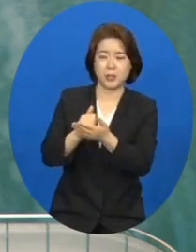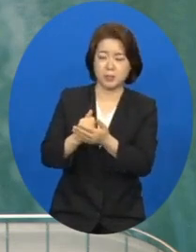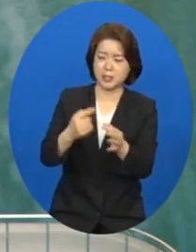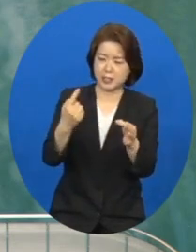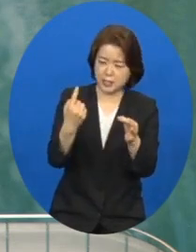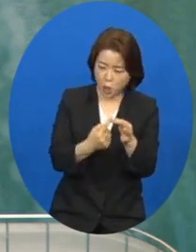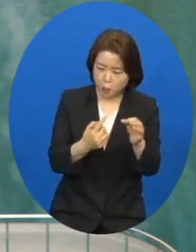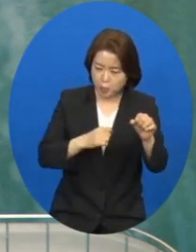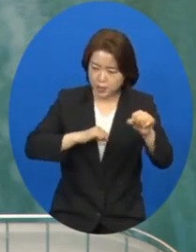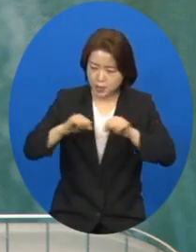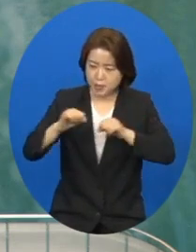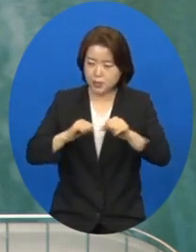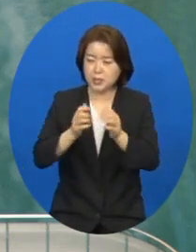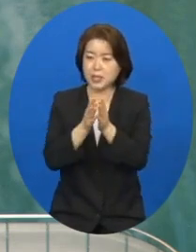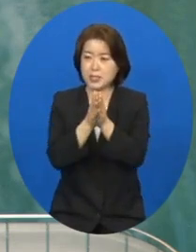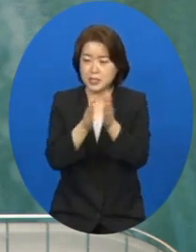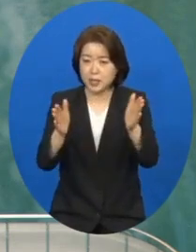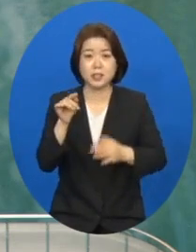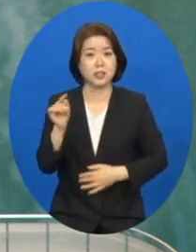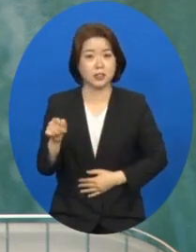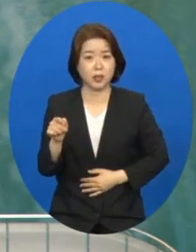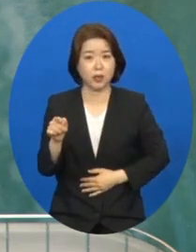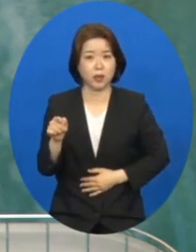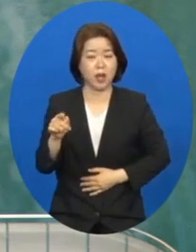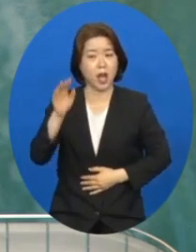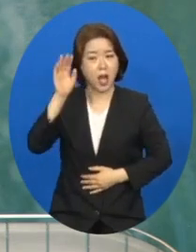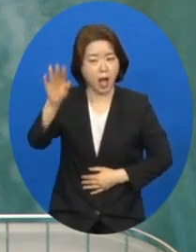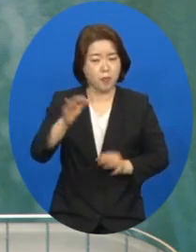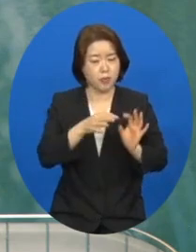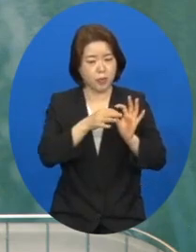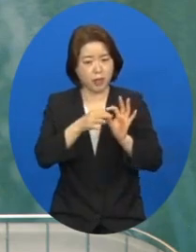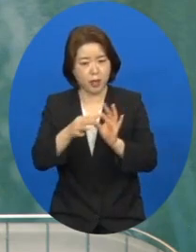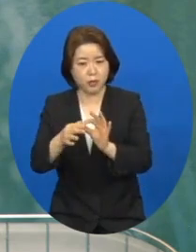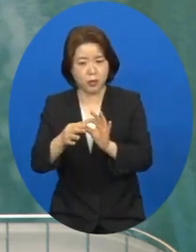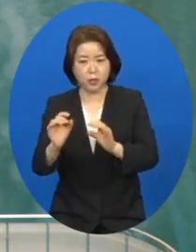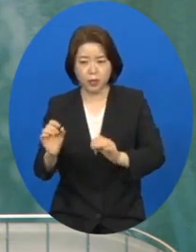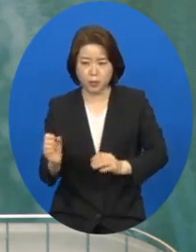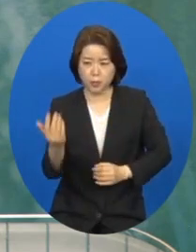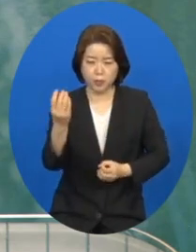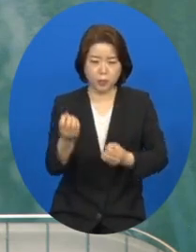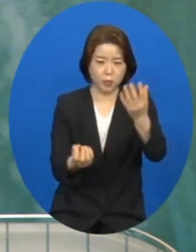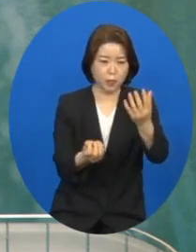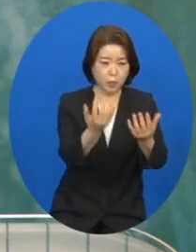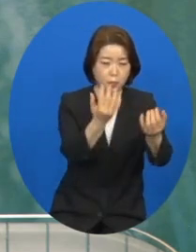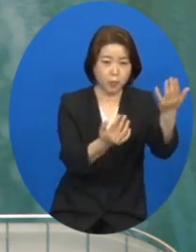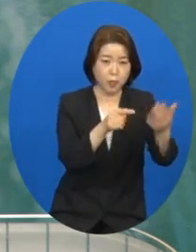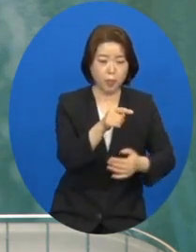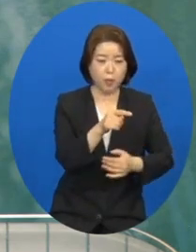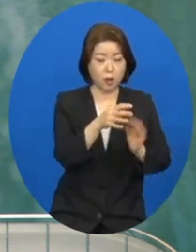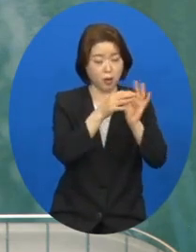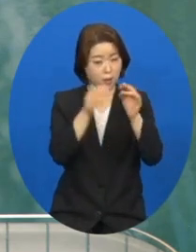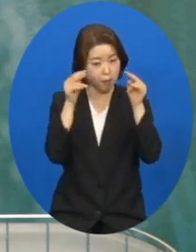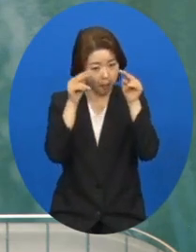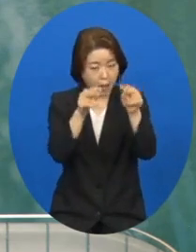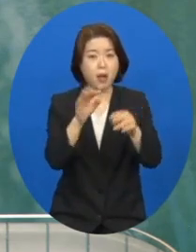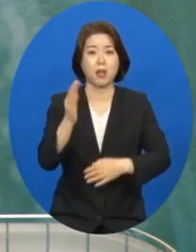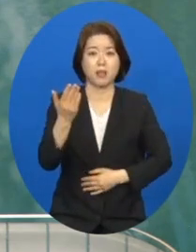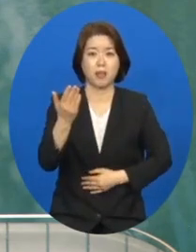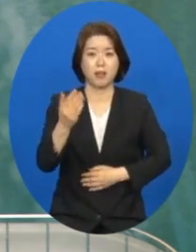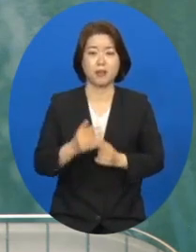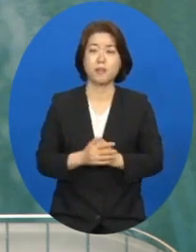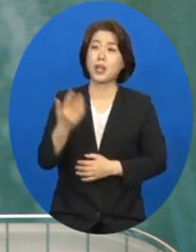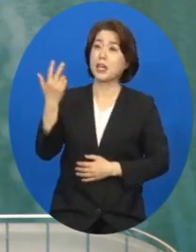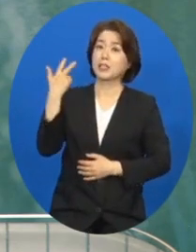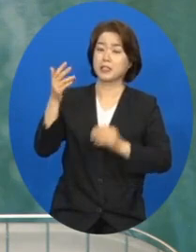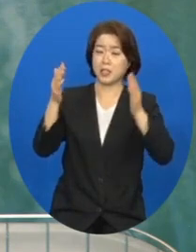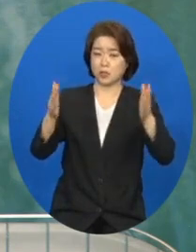역사를 시작하시는 것들이 계속 일어나고 있습니다. 그걸 주목하셔야 돼요. 지난 주간에 우리